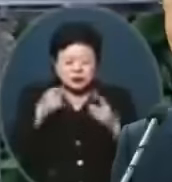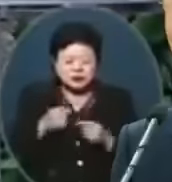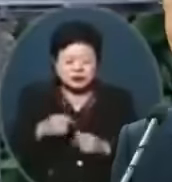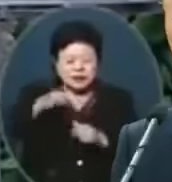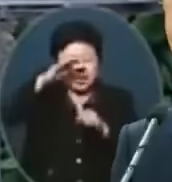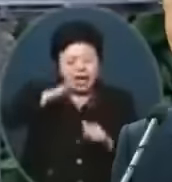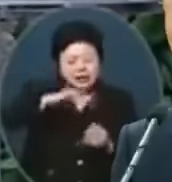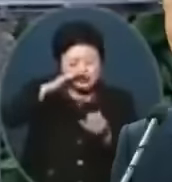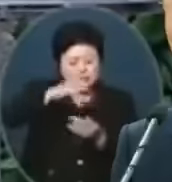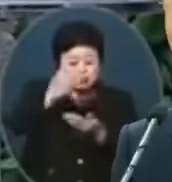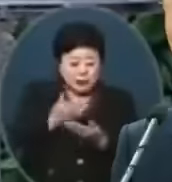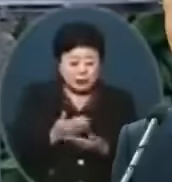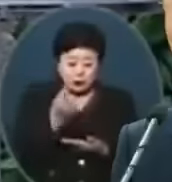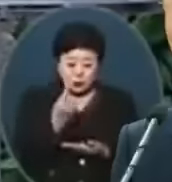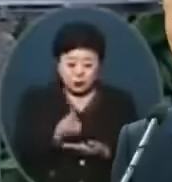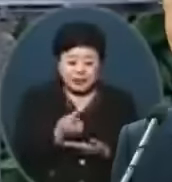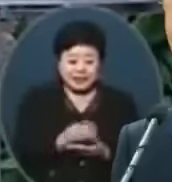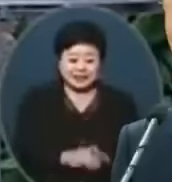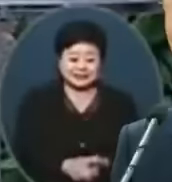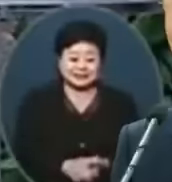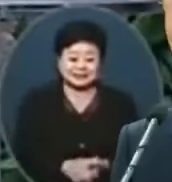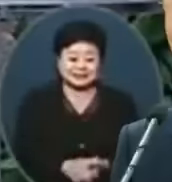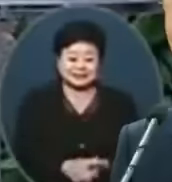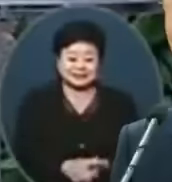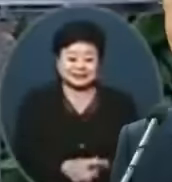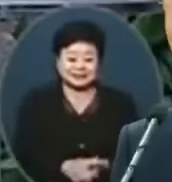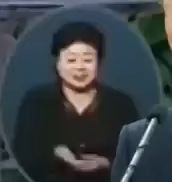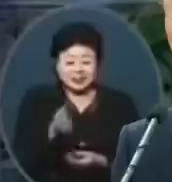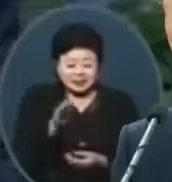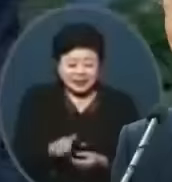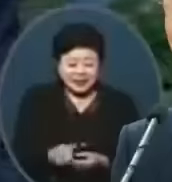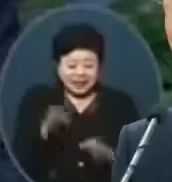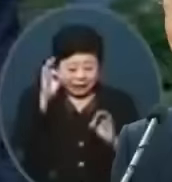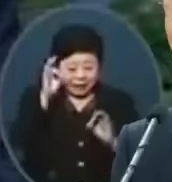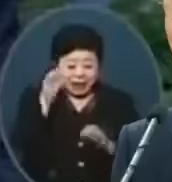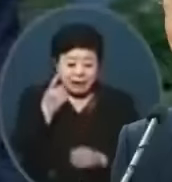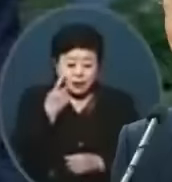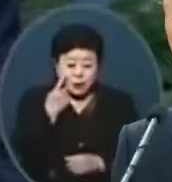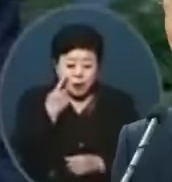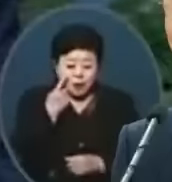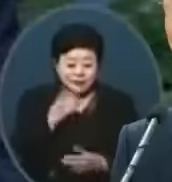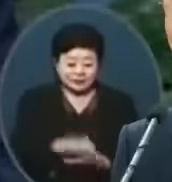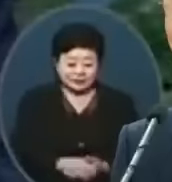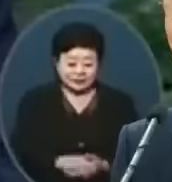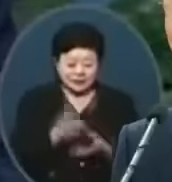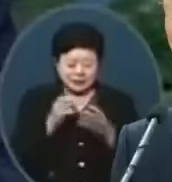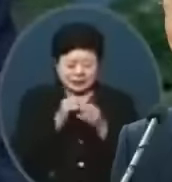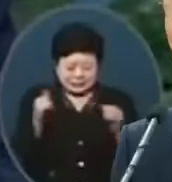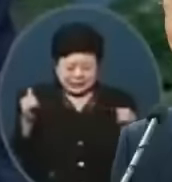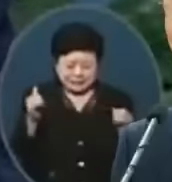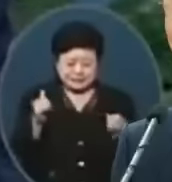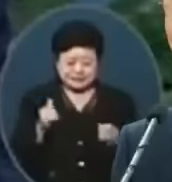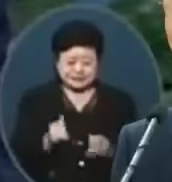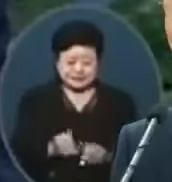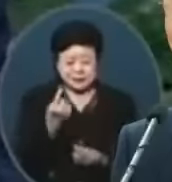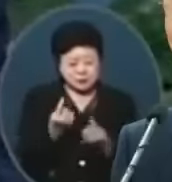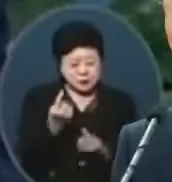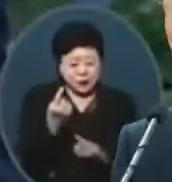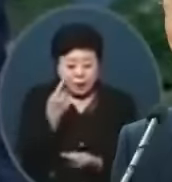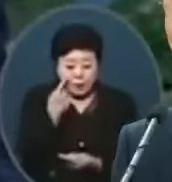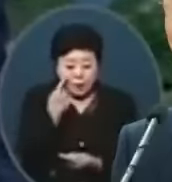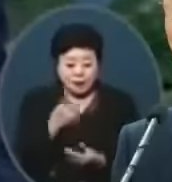기도받기를 원했습니다. 그런데 가만히 많은 사람을 비교해